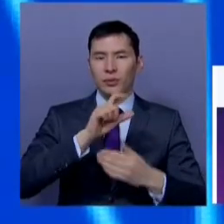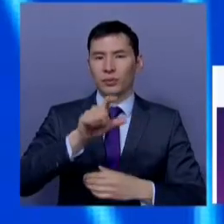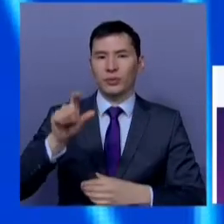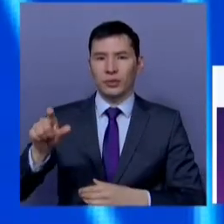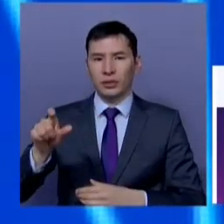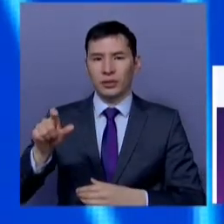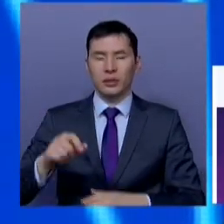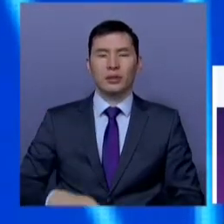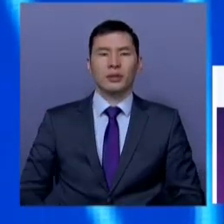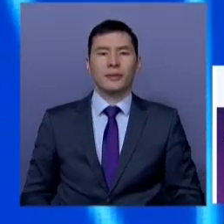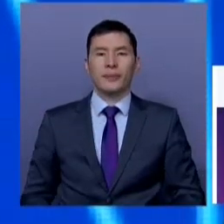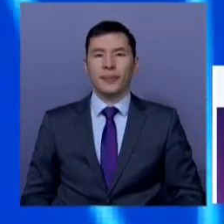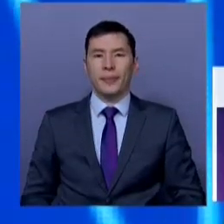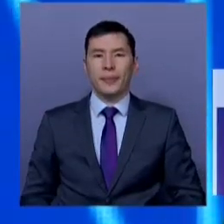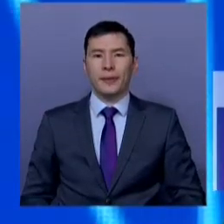заинтересованными сторонами